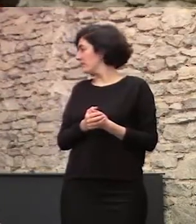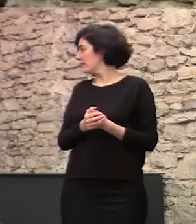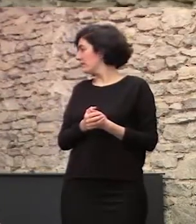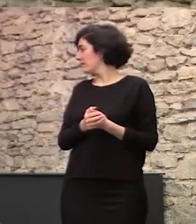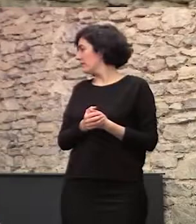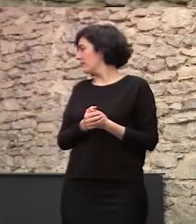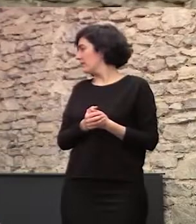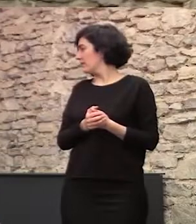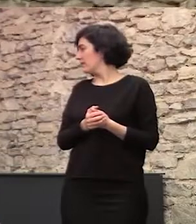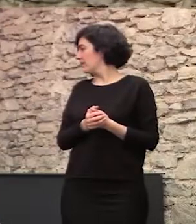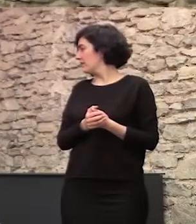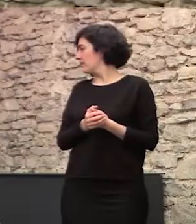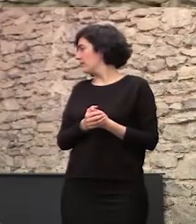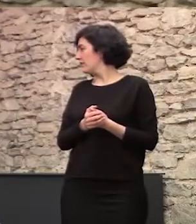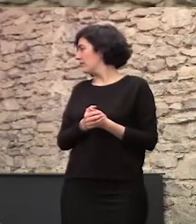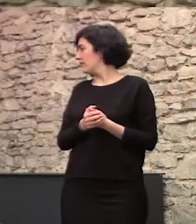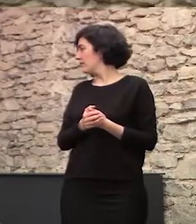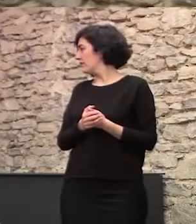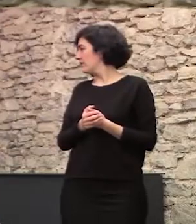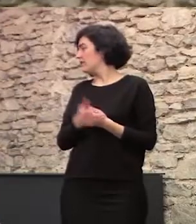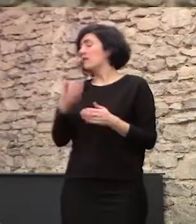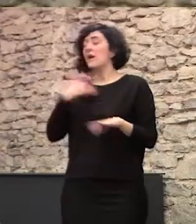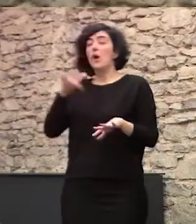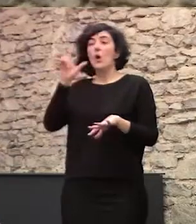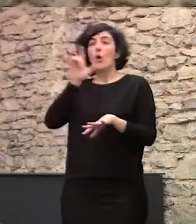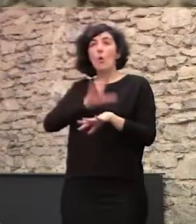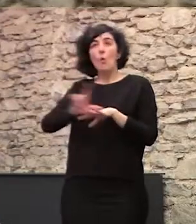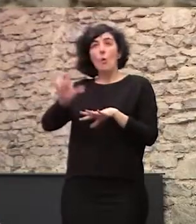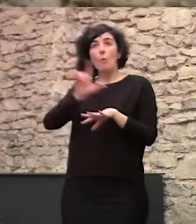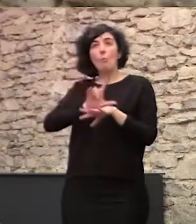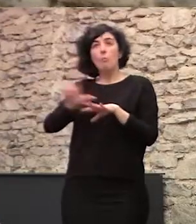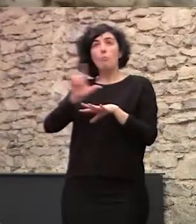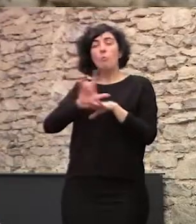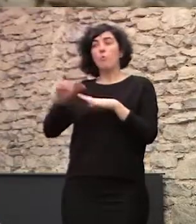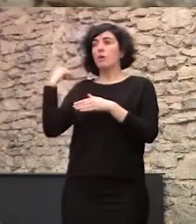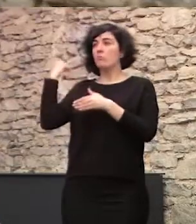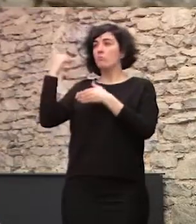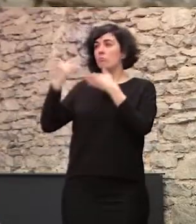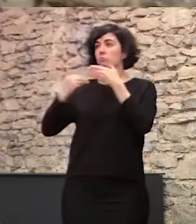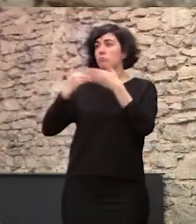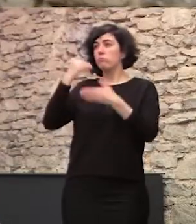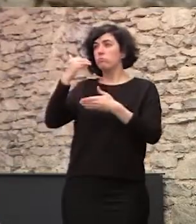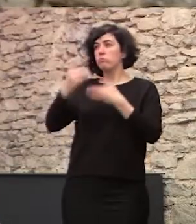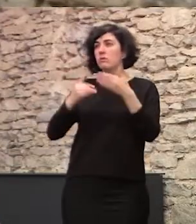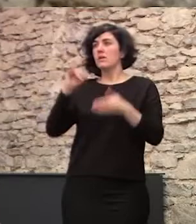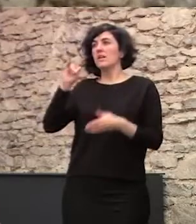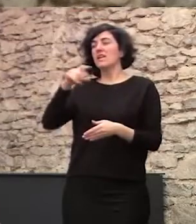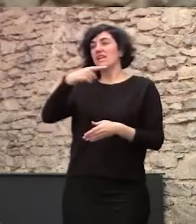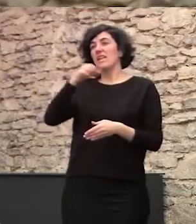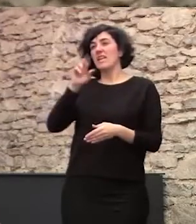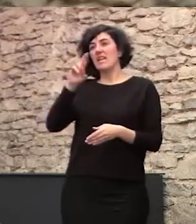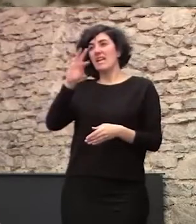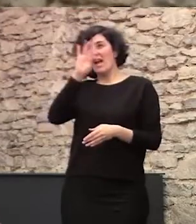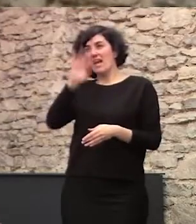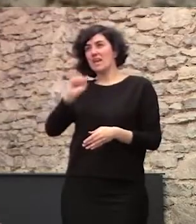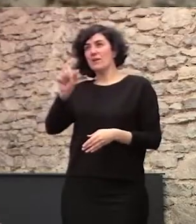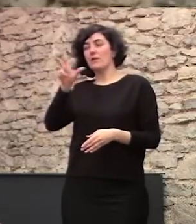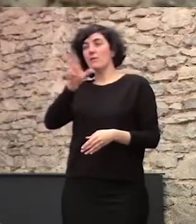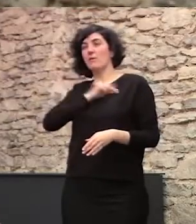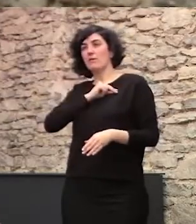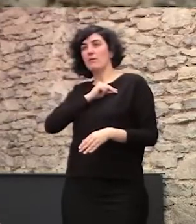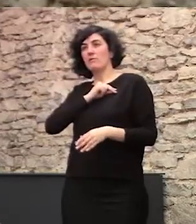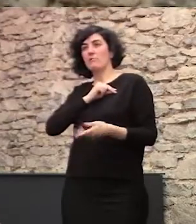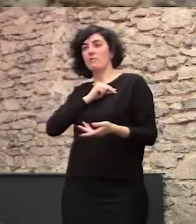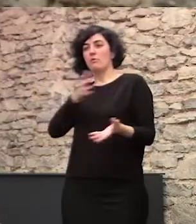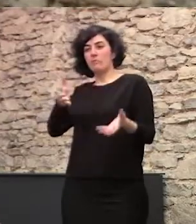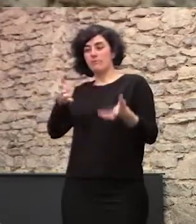ibilbide publikoa bintzat, literaturaren munduan, igartza zariarekin. Bai. Zer